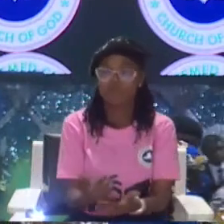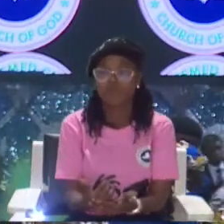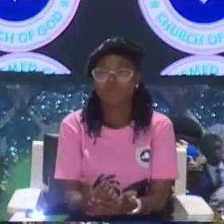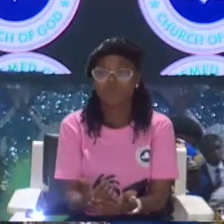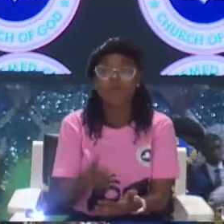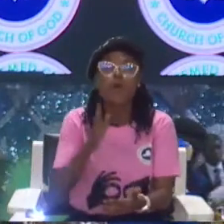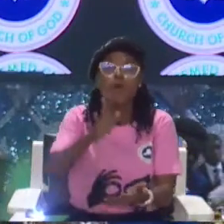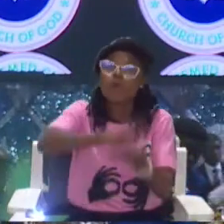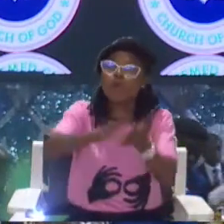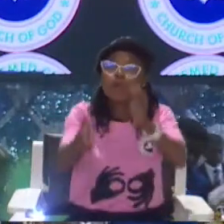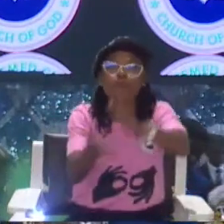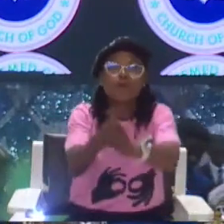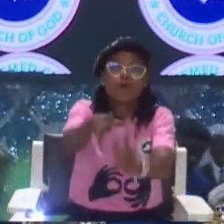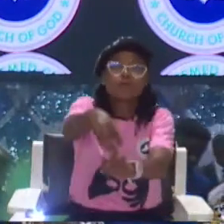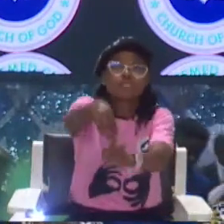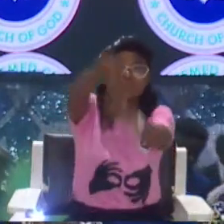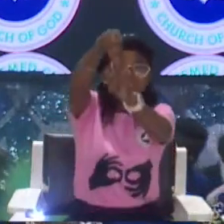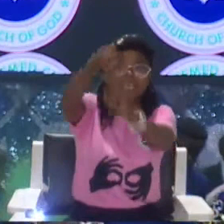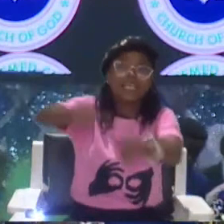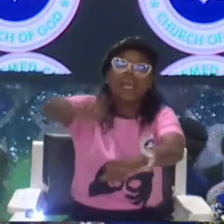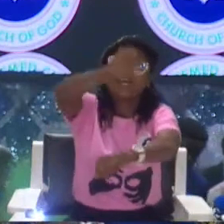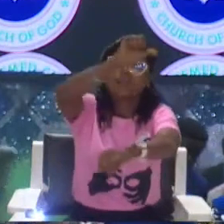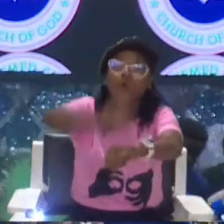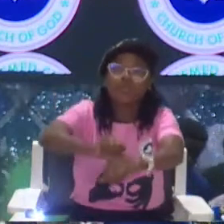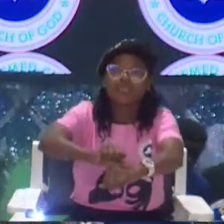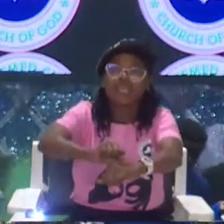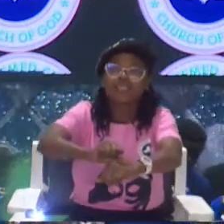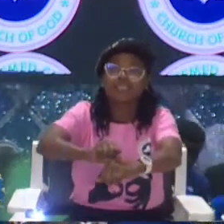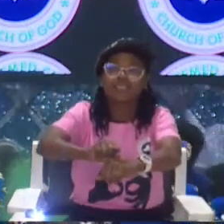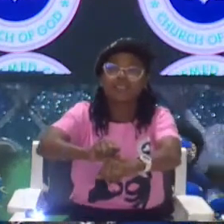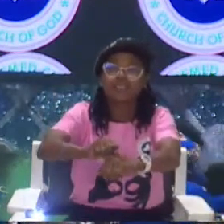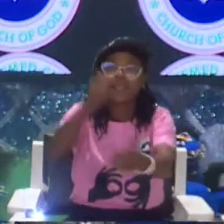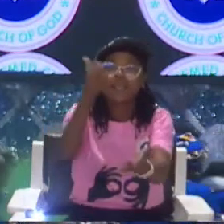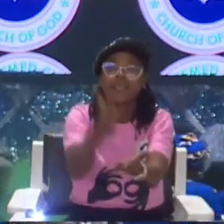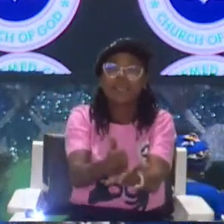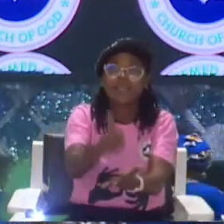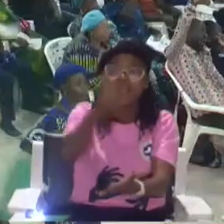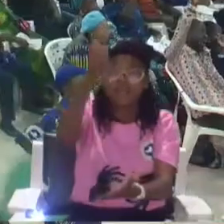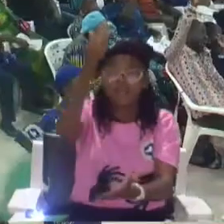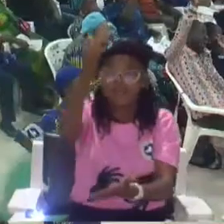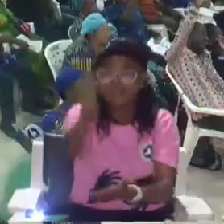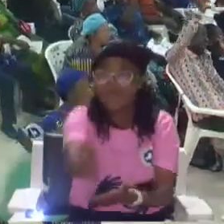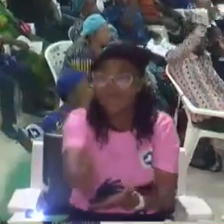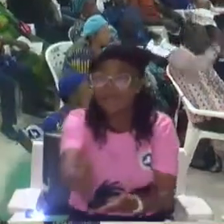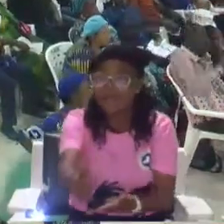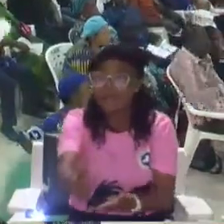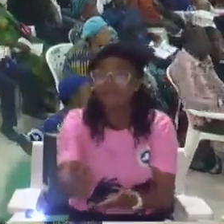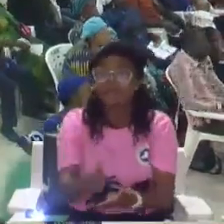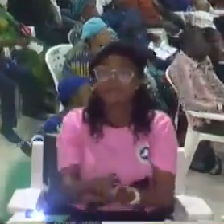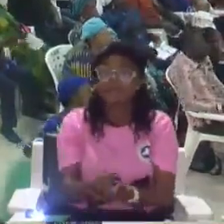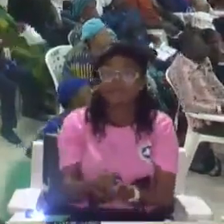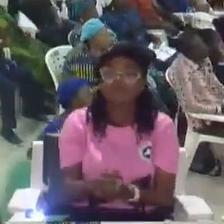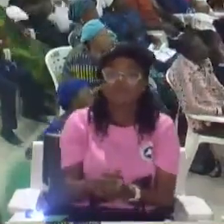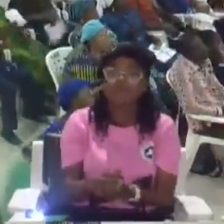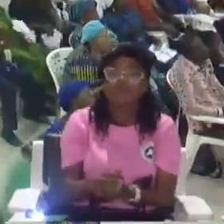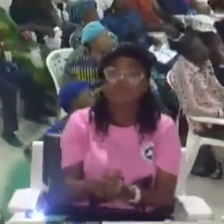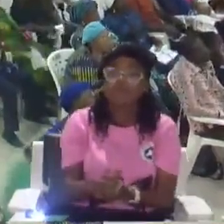will become specially anointed. Yóò sì wá di èyí tí a ti fi ẹ̀mí òróró yàn.